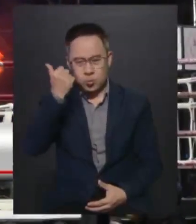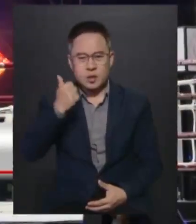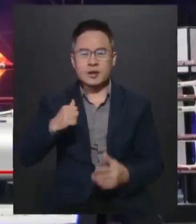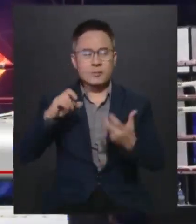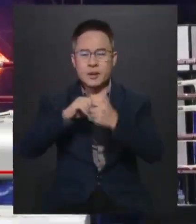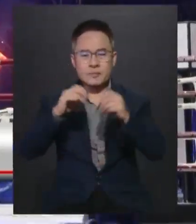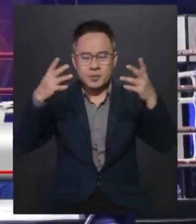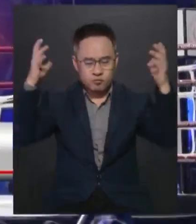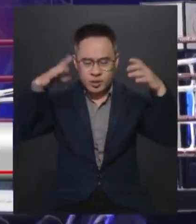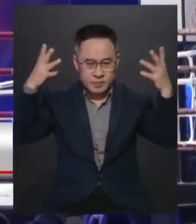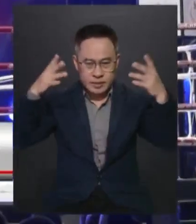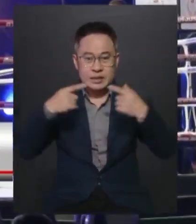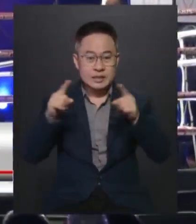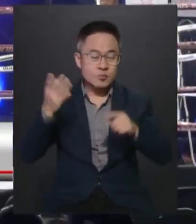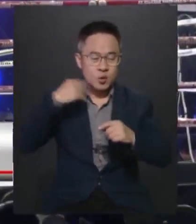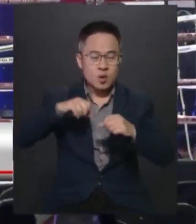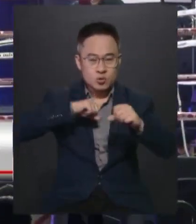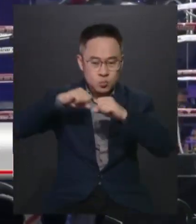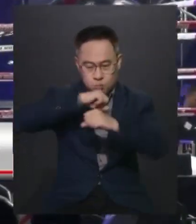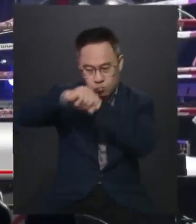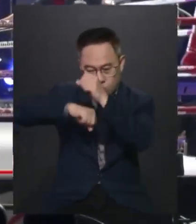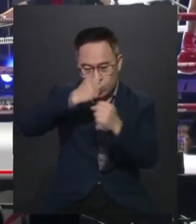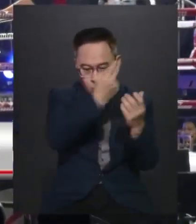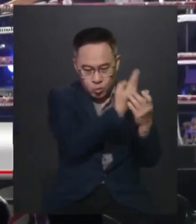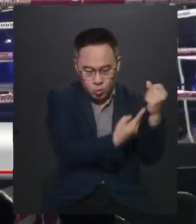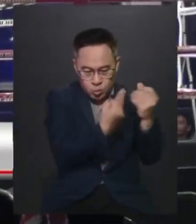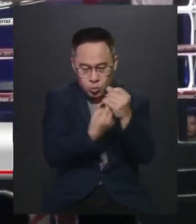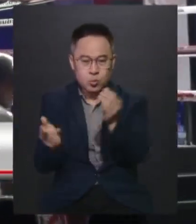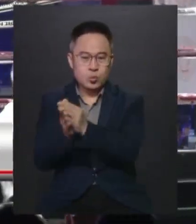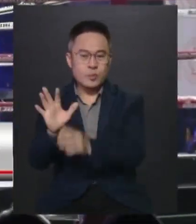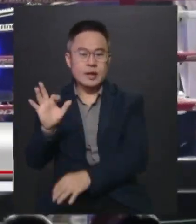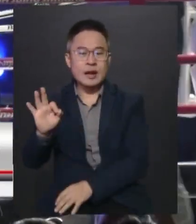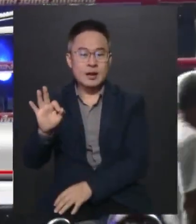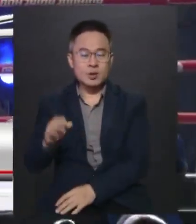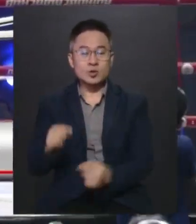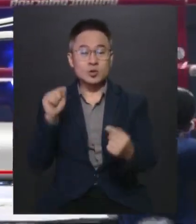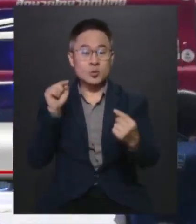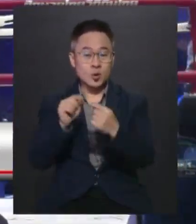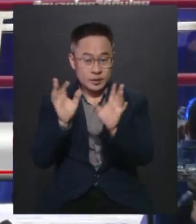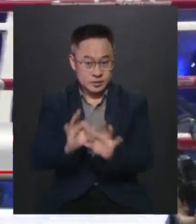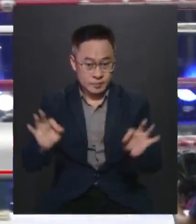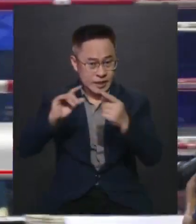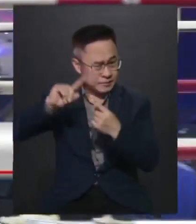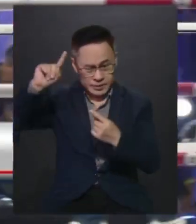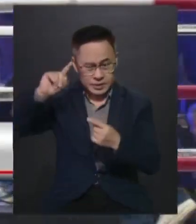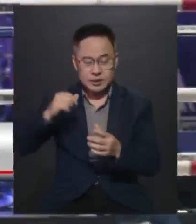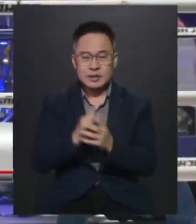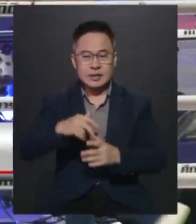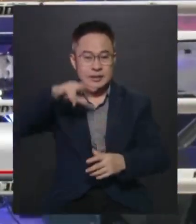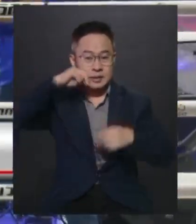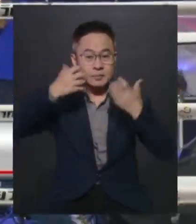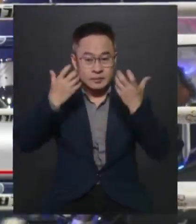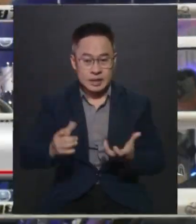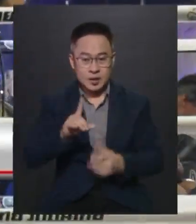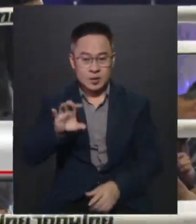งขันเนี่ยมีทั้งหมด9คู่ด้วยกันนะครับแต่ว่าไฮไลท์ไปอยู่ที่รุ่นน้ำหนัก145ปอนด์เป็นการเจอกันระหว่างตะเภา